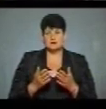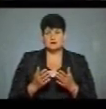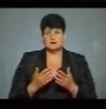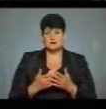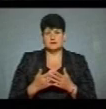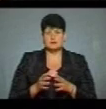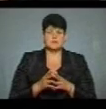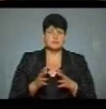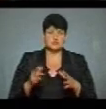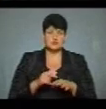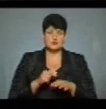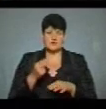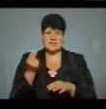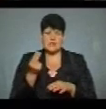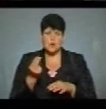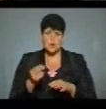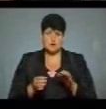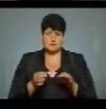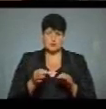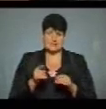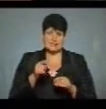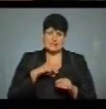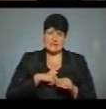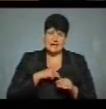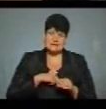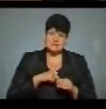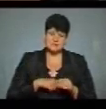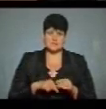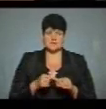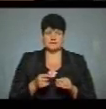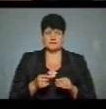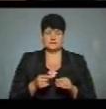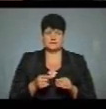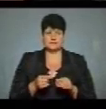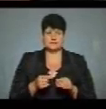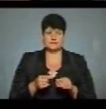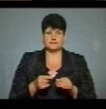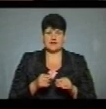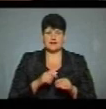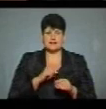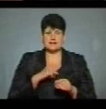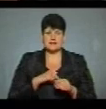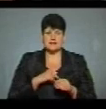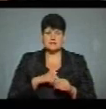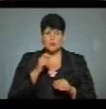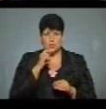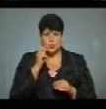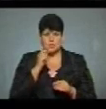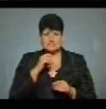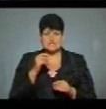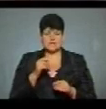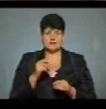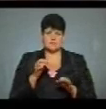напевно, більше відчувати колір природи, її настрій, настрій українських